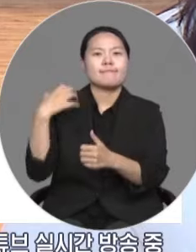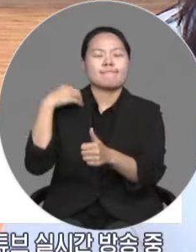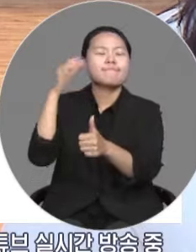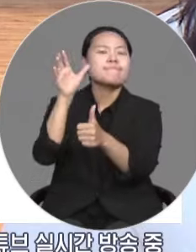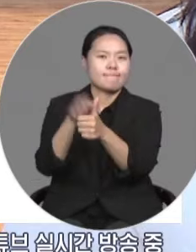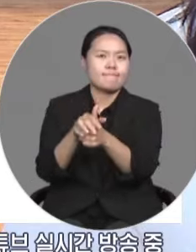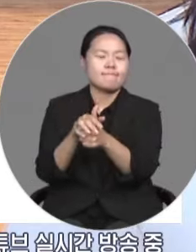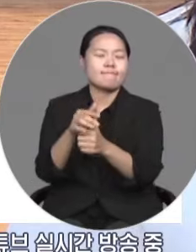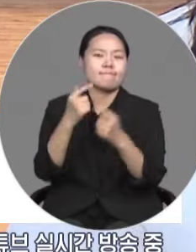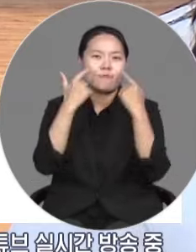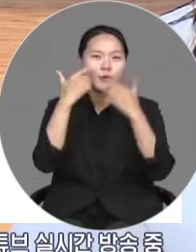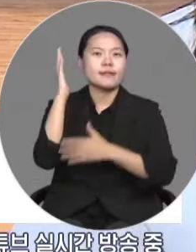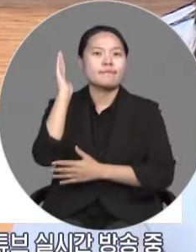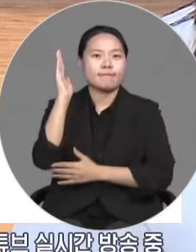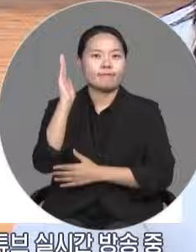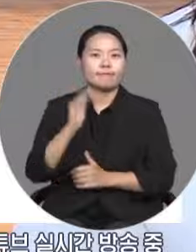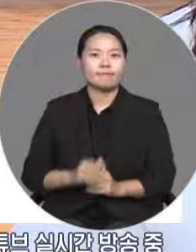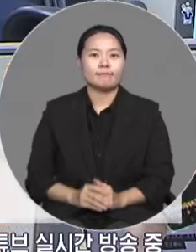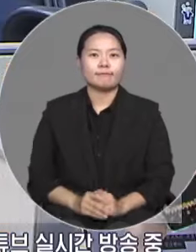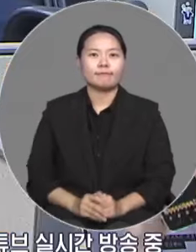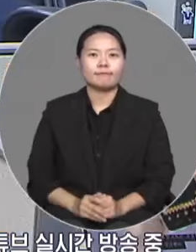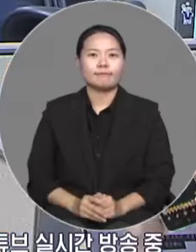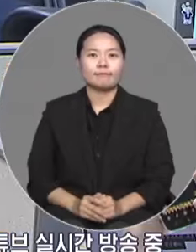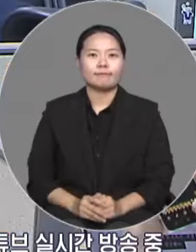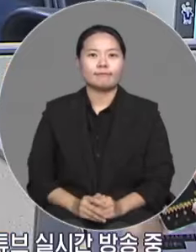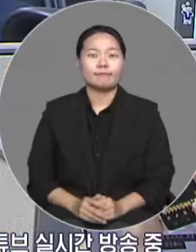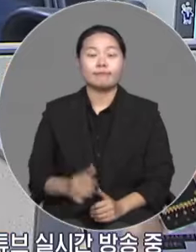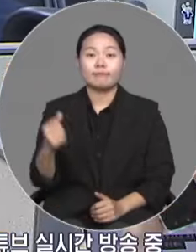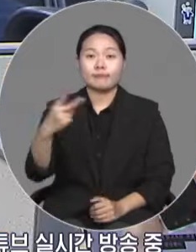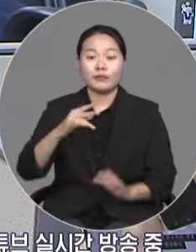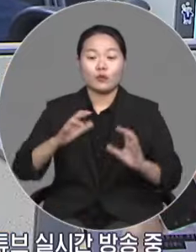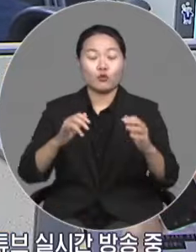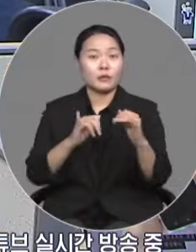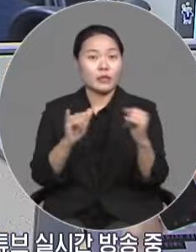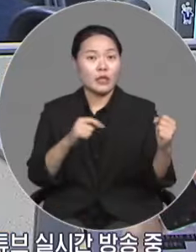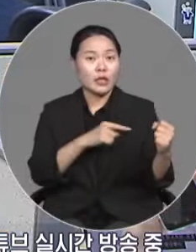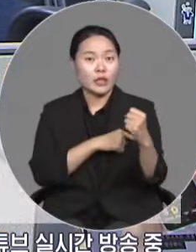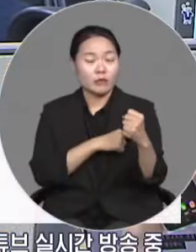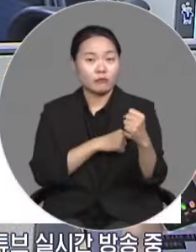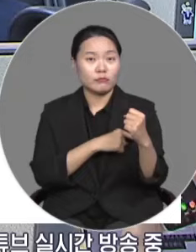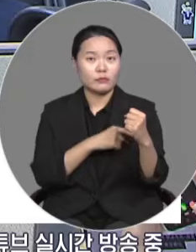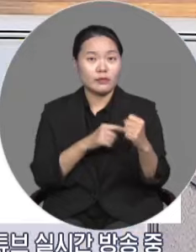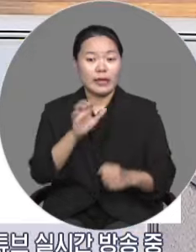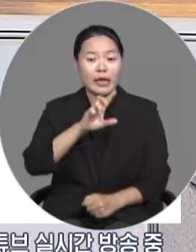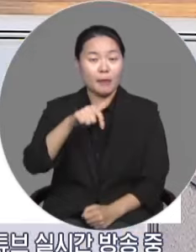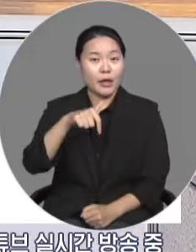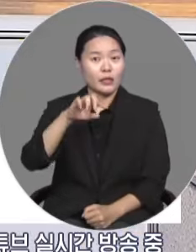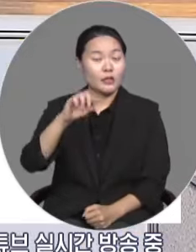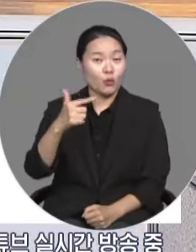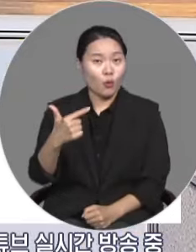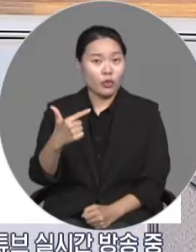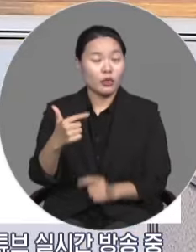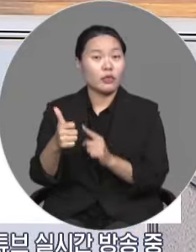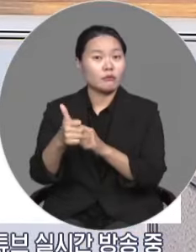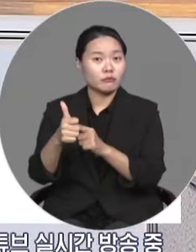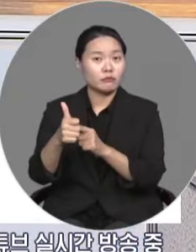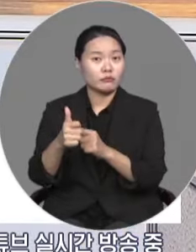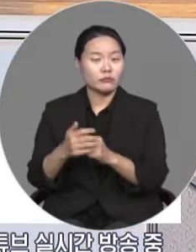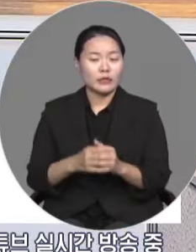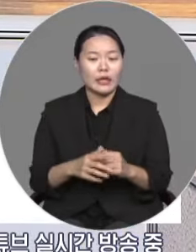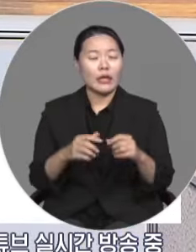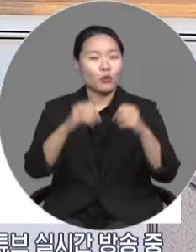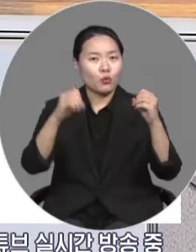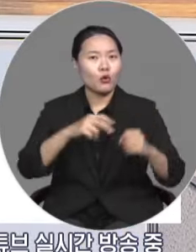의장단에 있음을 분명히 밝힙니다. 또 국민의힘 의총전 박 의원이 동료 의원에게 의장